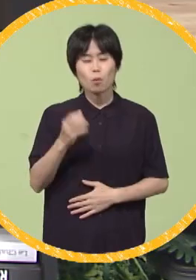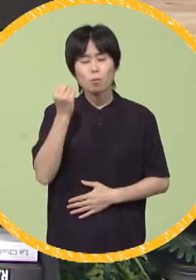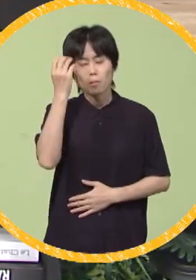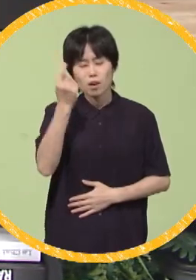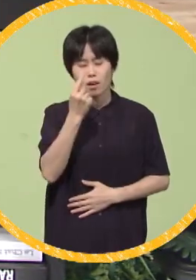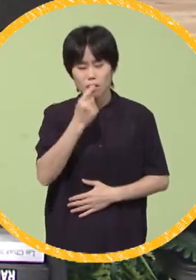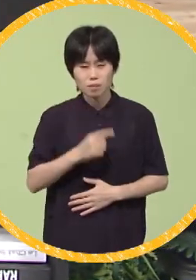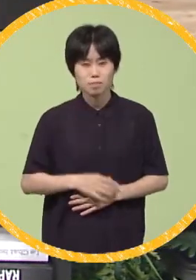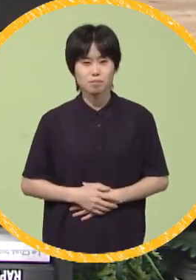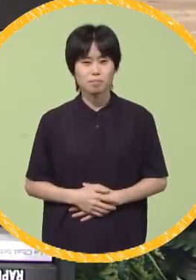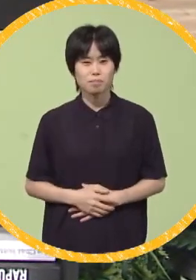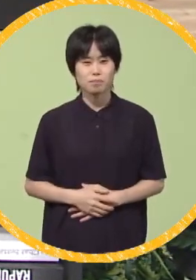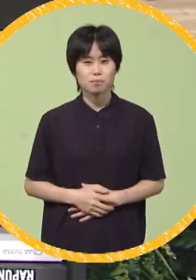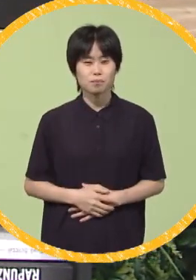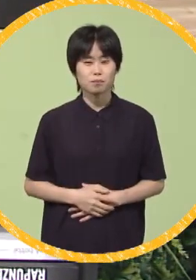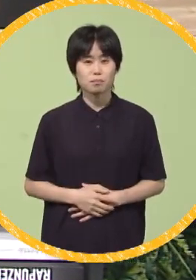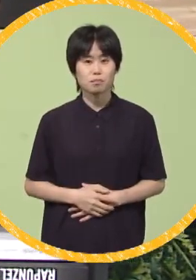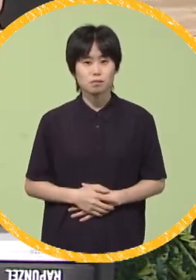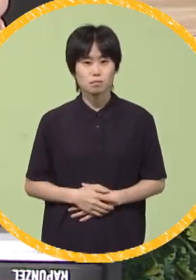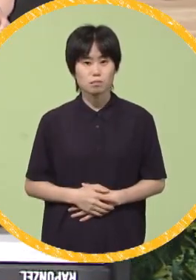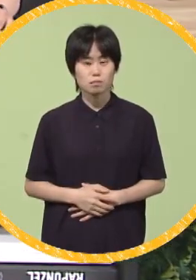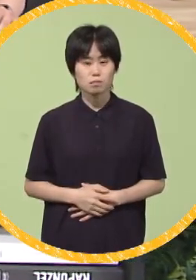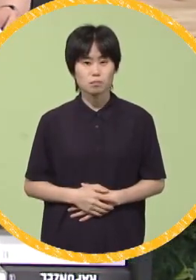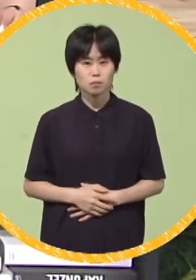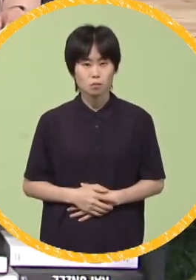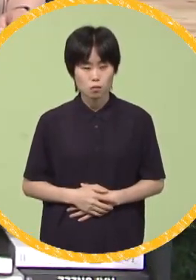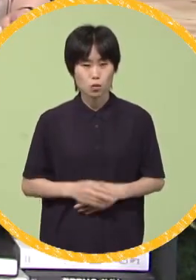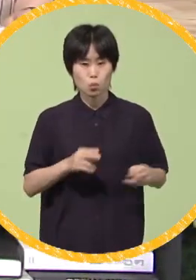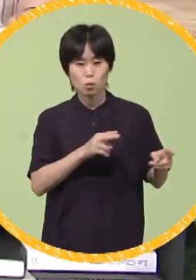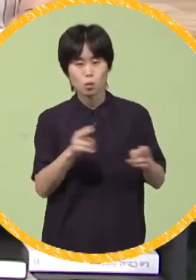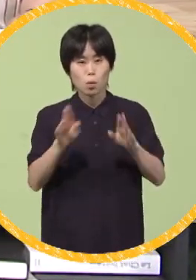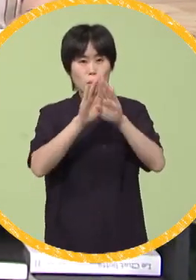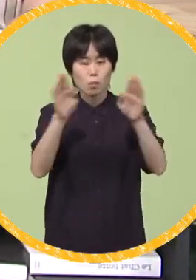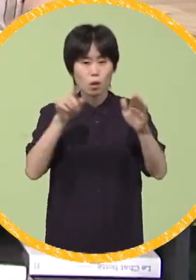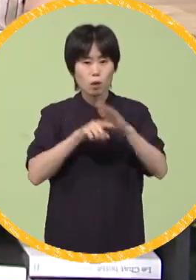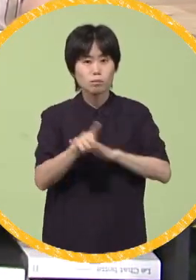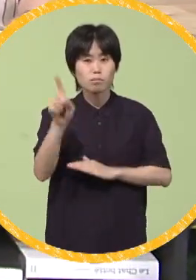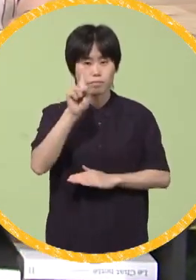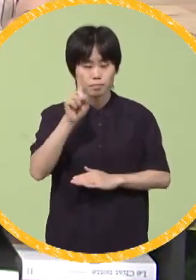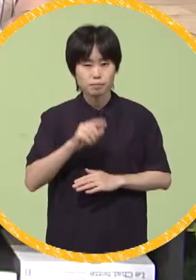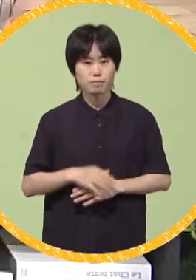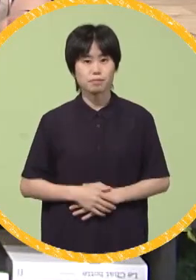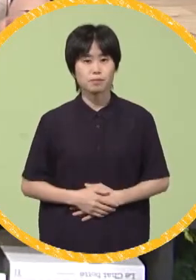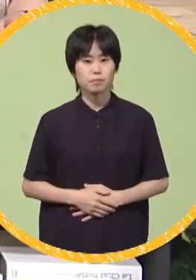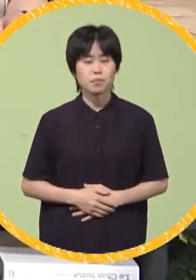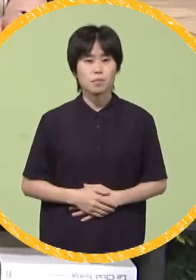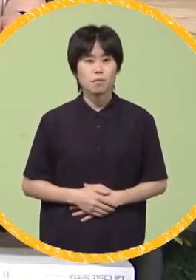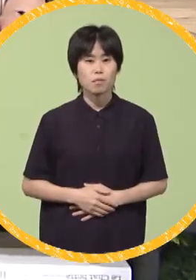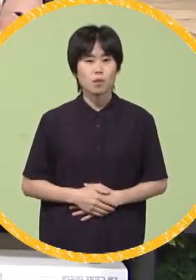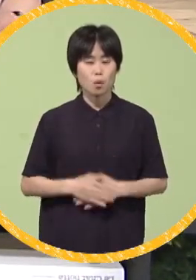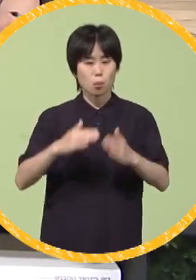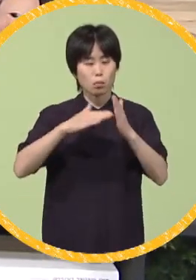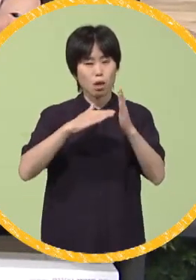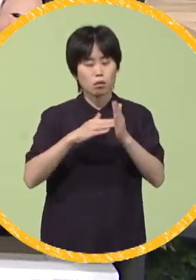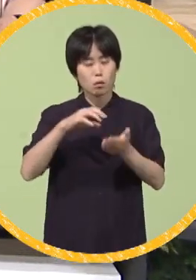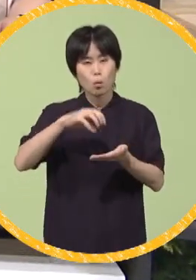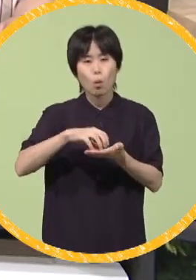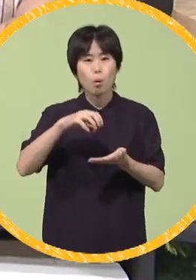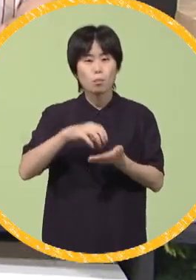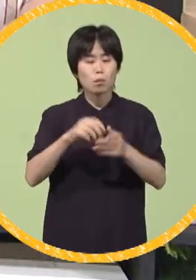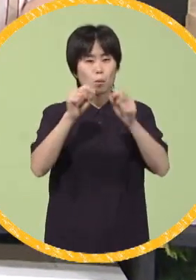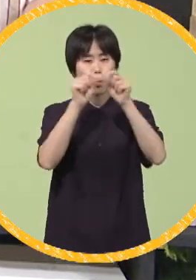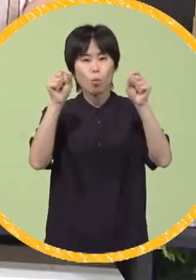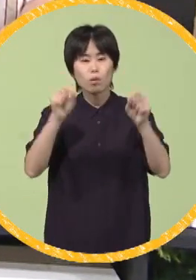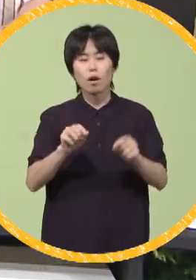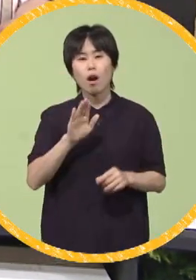てしまいましたが、うん、さあではなぜ今そうした制度が始まったのかと言いますと、うん、その背景にはですね、プラスチックゴミの問